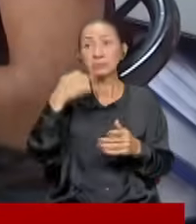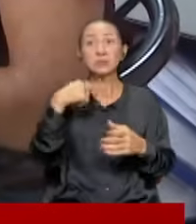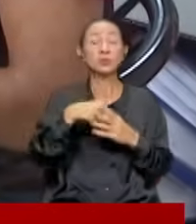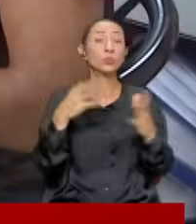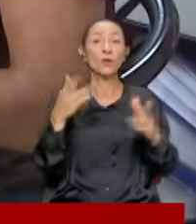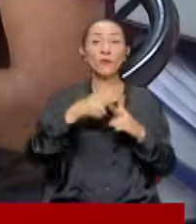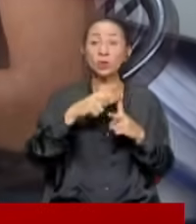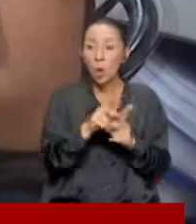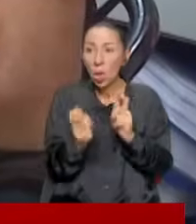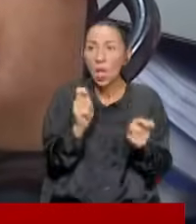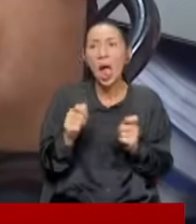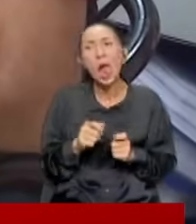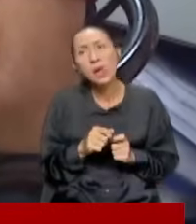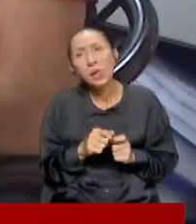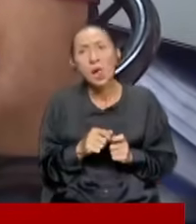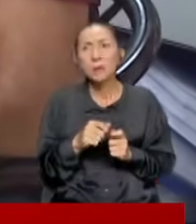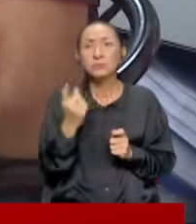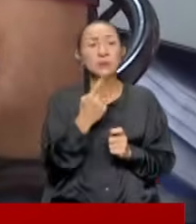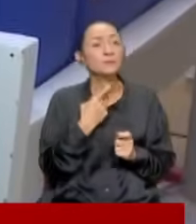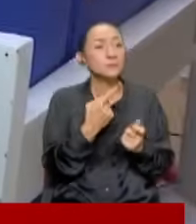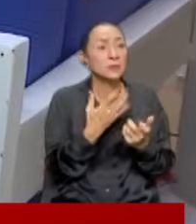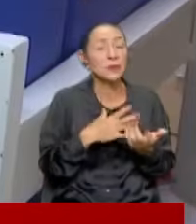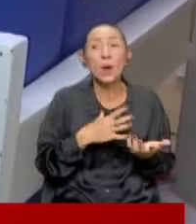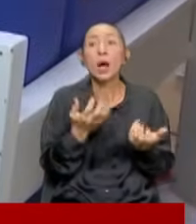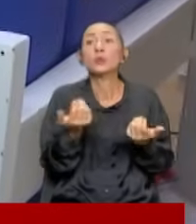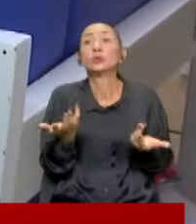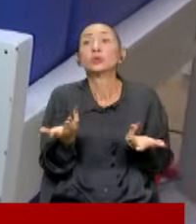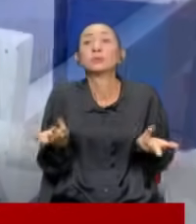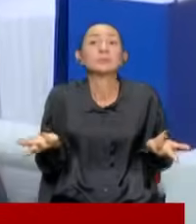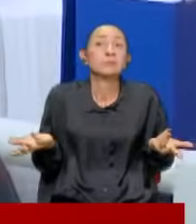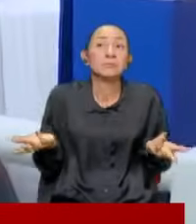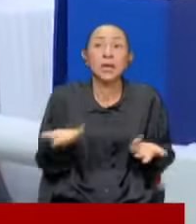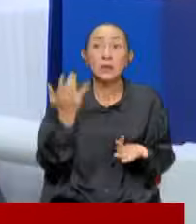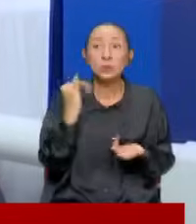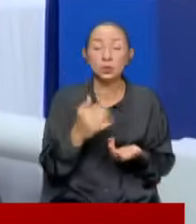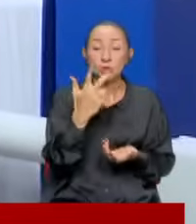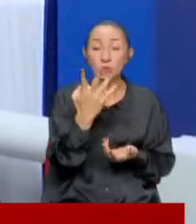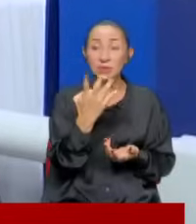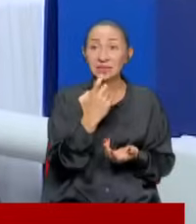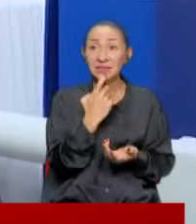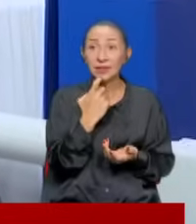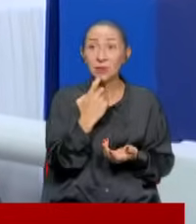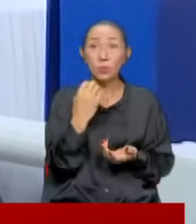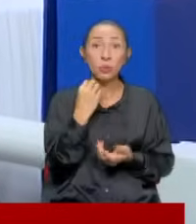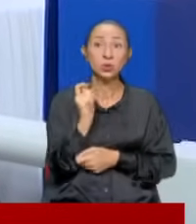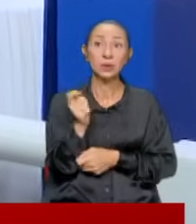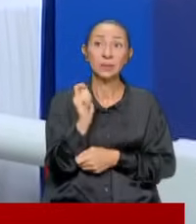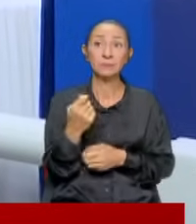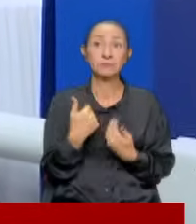para faturaları yetişemiyorum bir şey canın istiyor Onu alamıyorsun yani şey demiyorsun İşte en az 3-4 sene